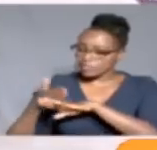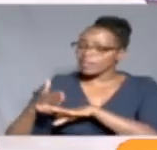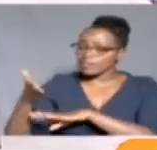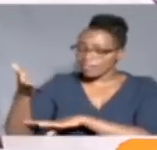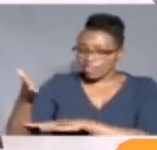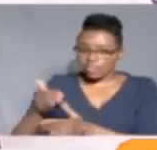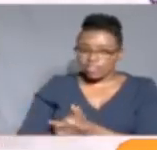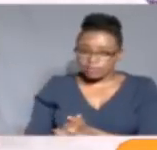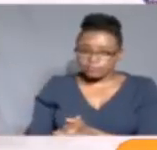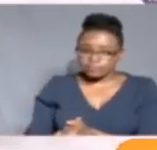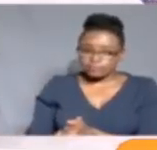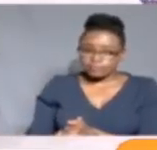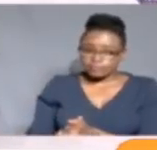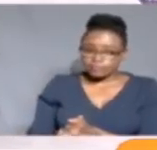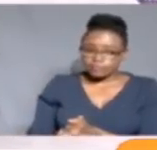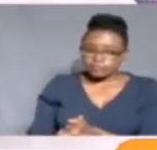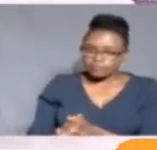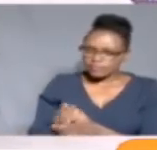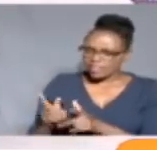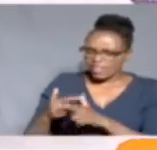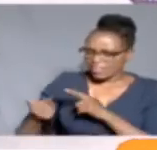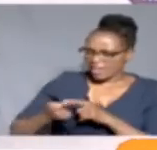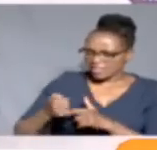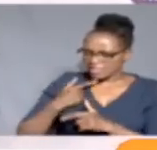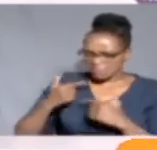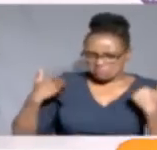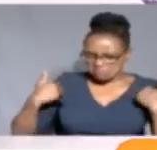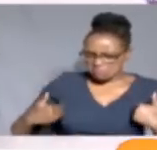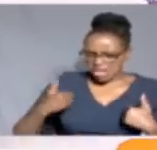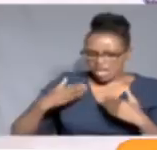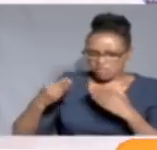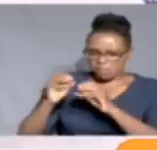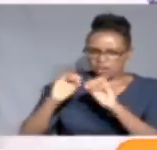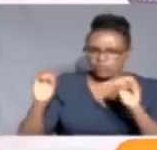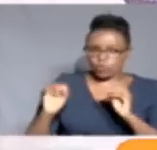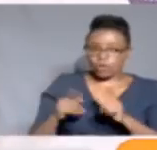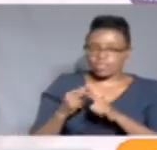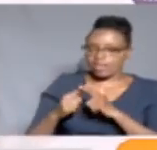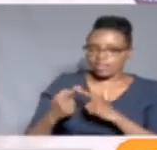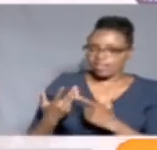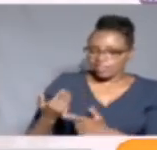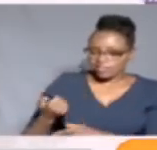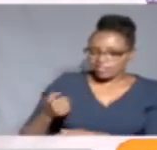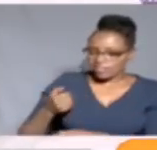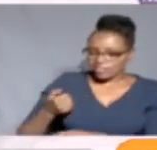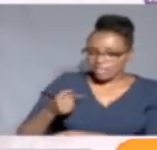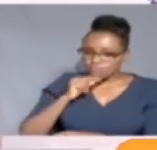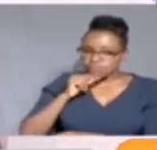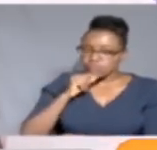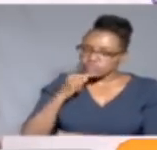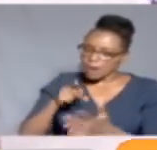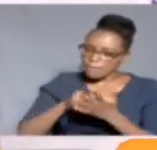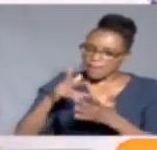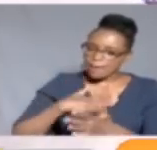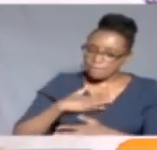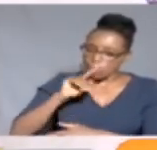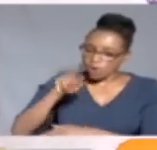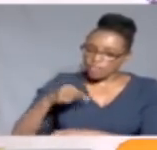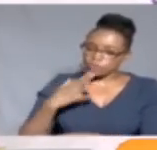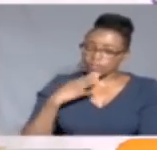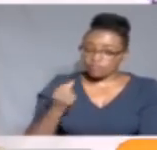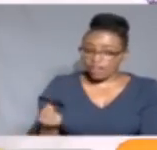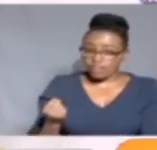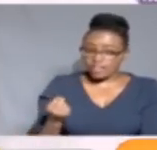nimeharibu pale. Demo akasema mimi sina pesa. Yule jamaa akamwambia huyu bradhangu, wewe nilipe